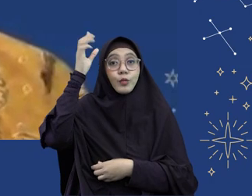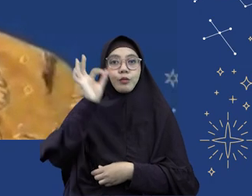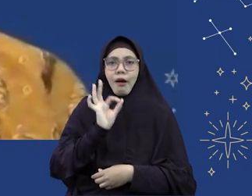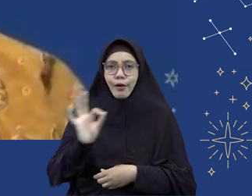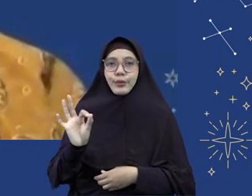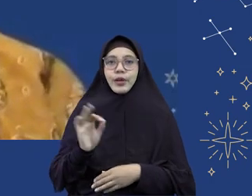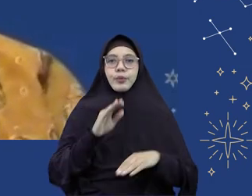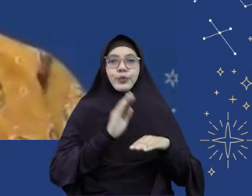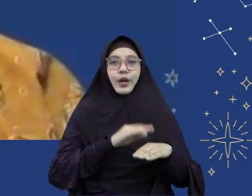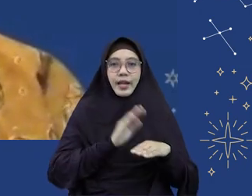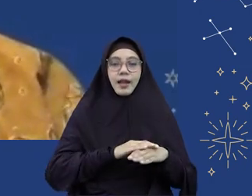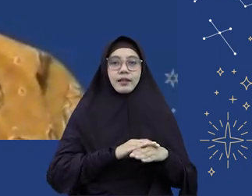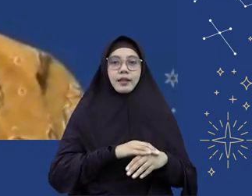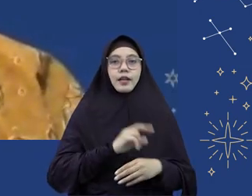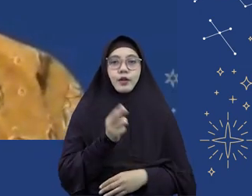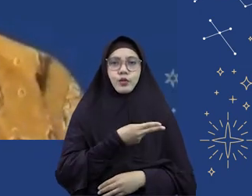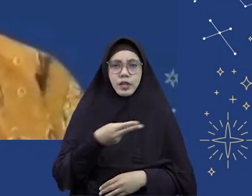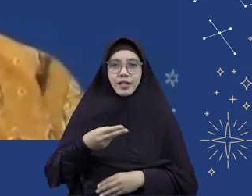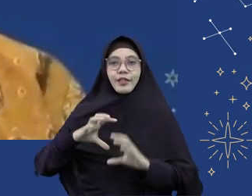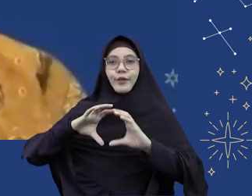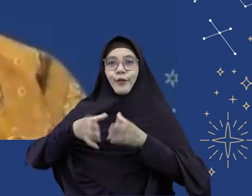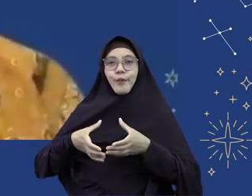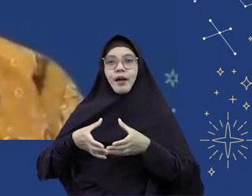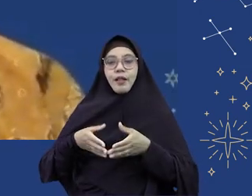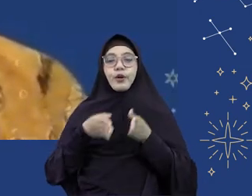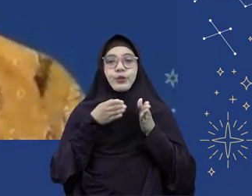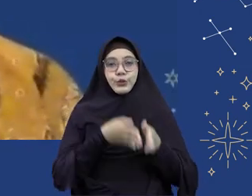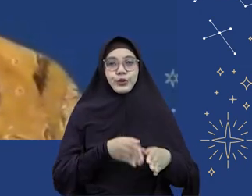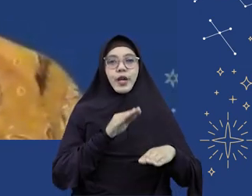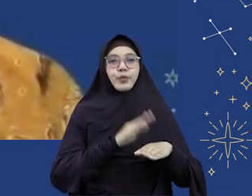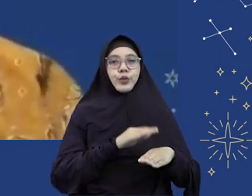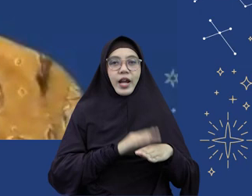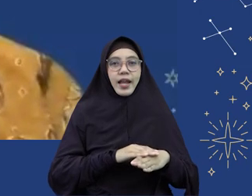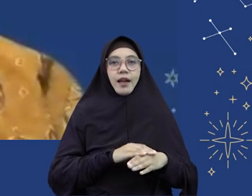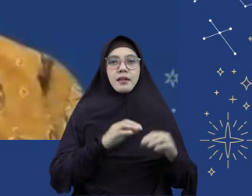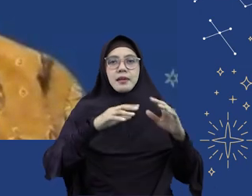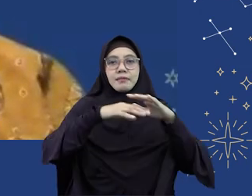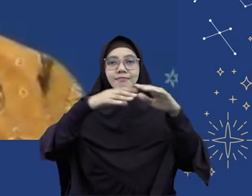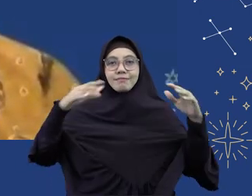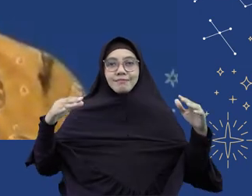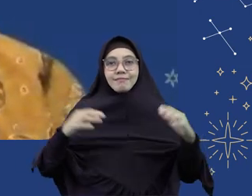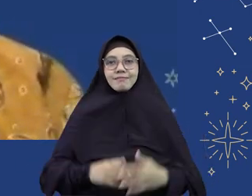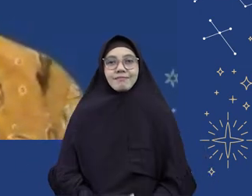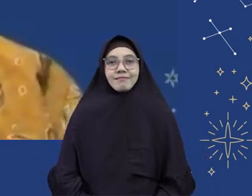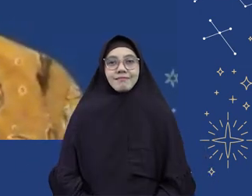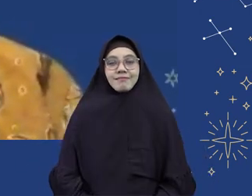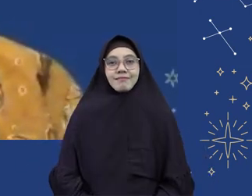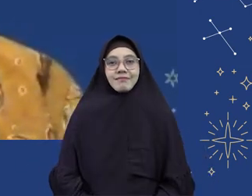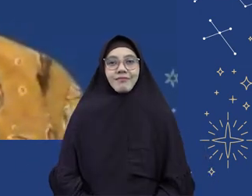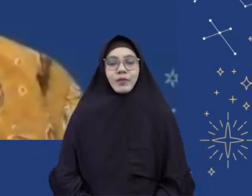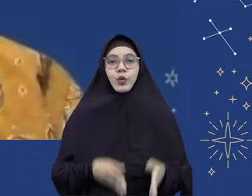baik di tingkat Indonesia maupun di tingkat Global khususnya budaya benda-benda ruang angkasa untuk